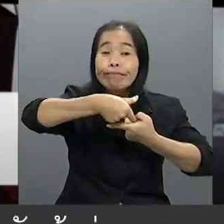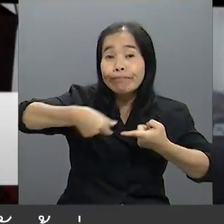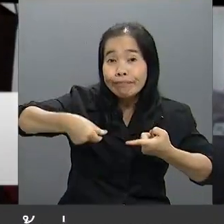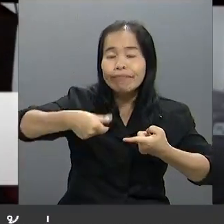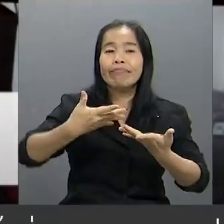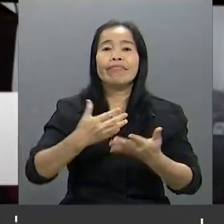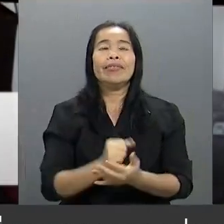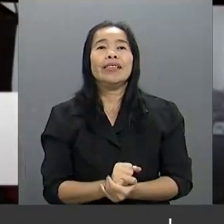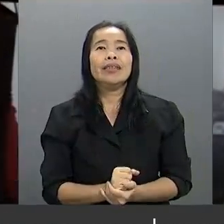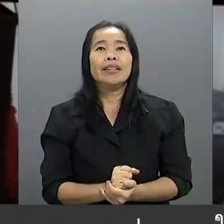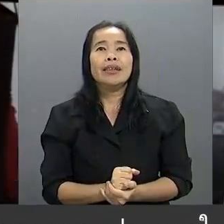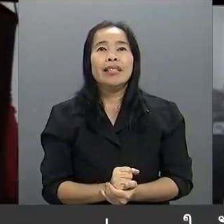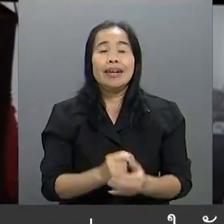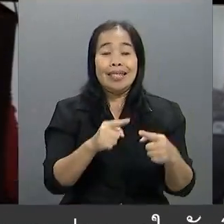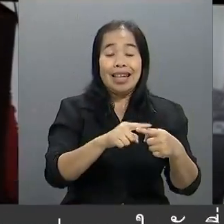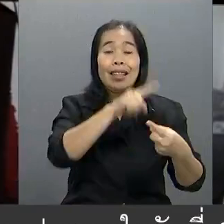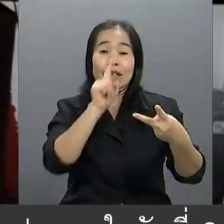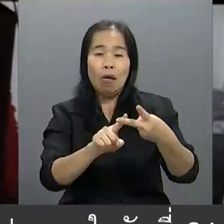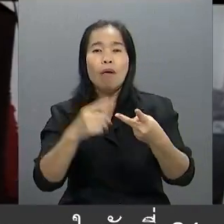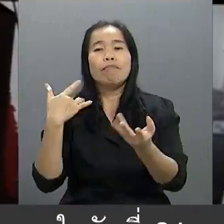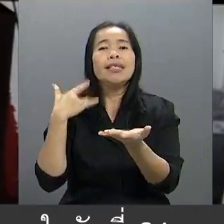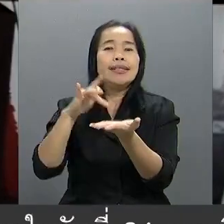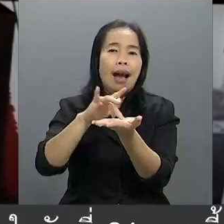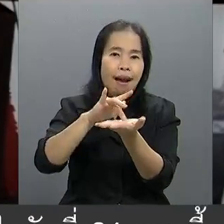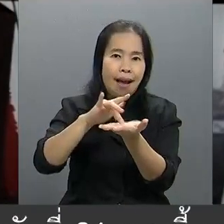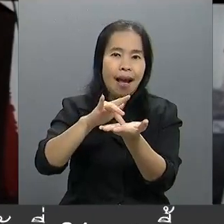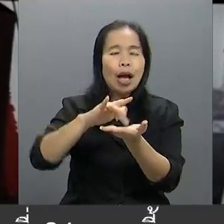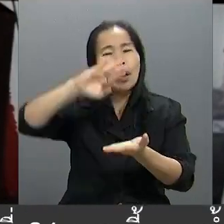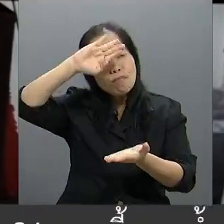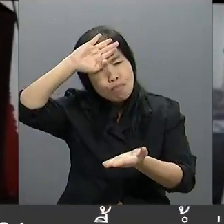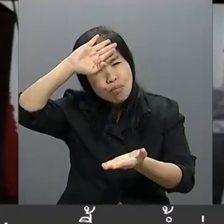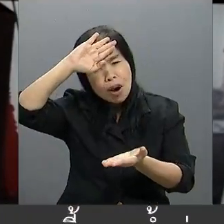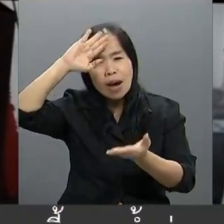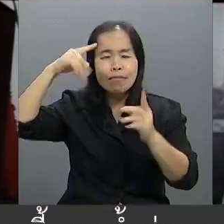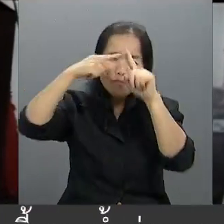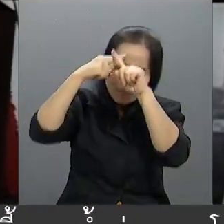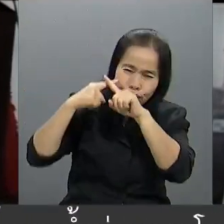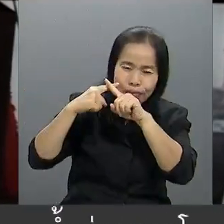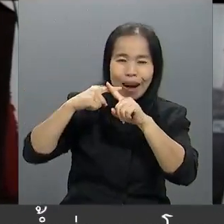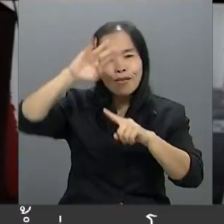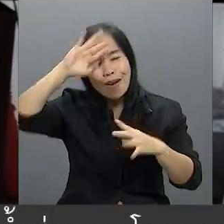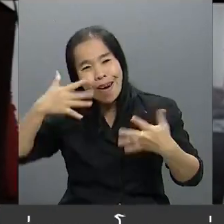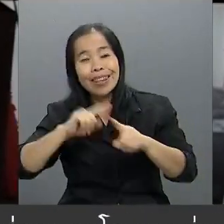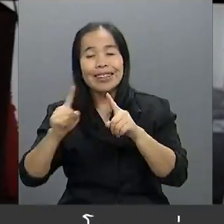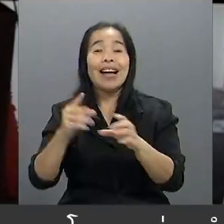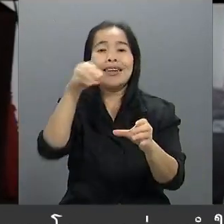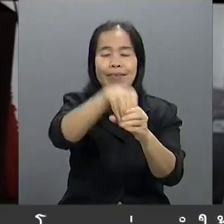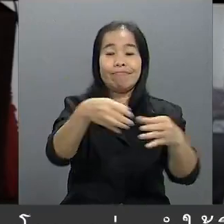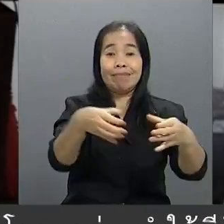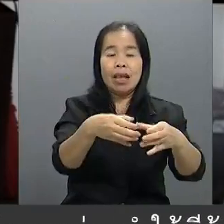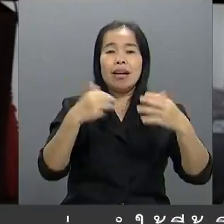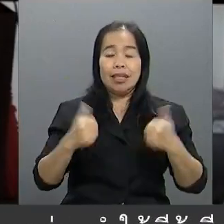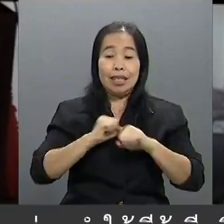แล้วก็มีในส่วนของยาสามัญประจำบ้านนะครับซึ่งวันนี้ทางสมาคมวางแผนครอบครัวเนี่ยนะครับนำมามอบ